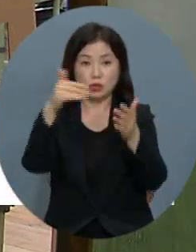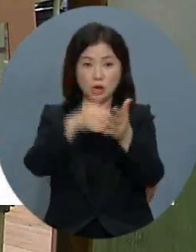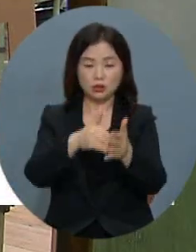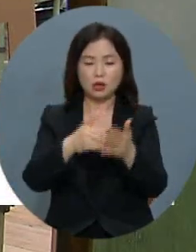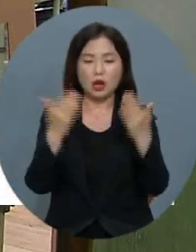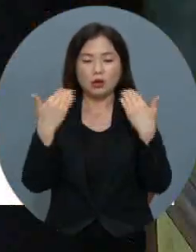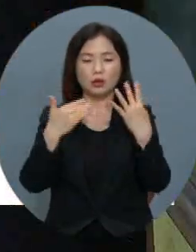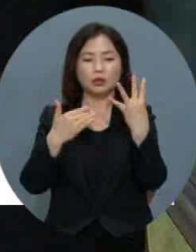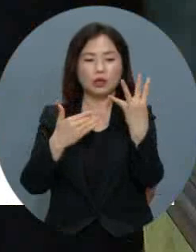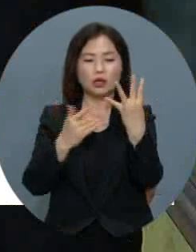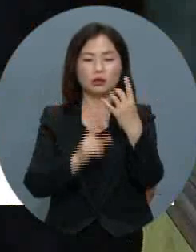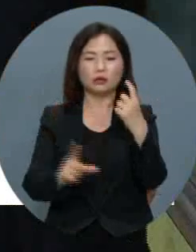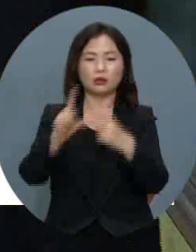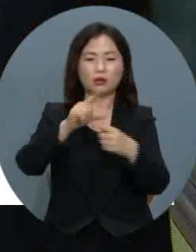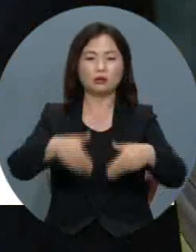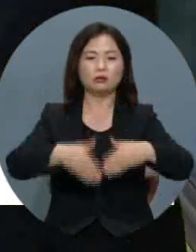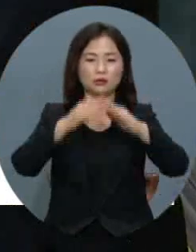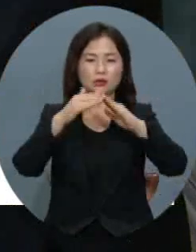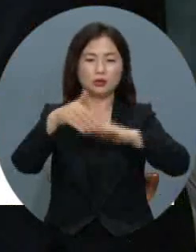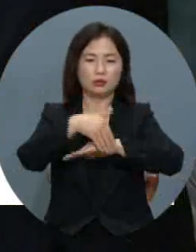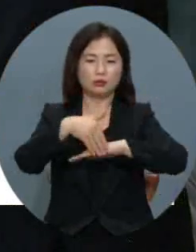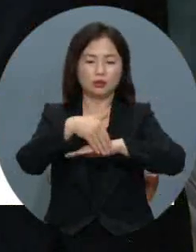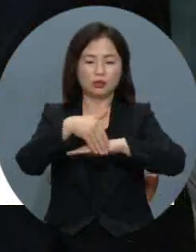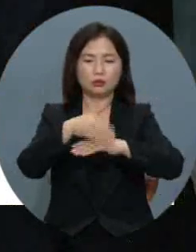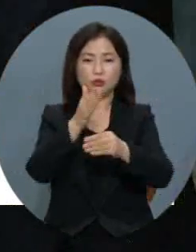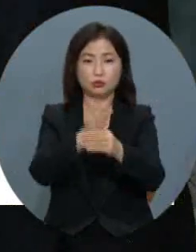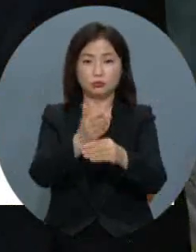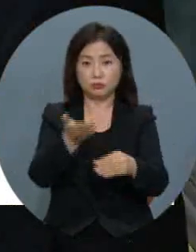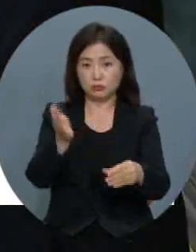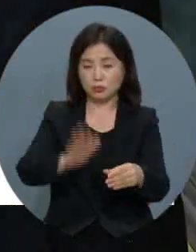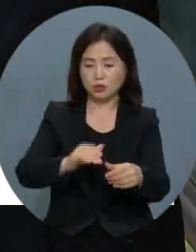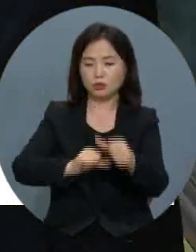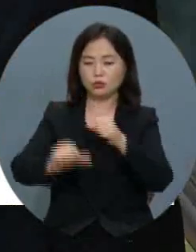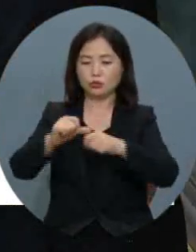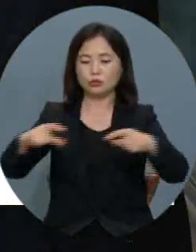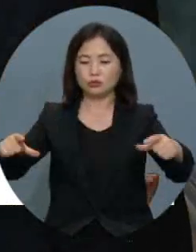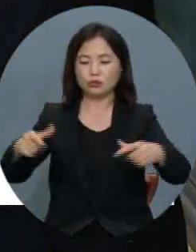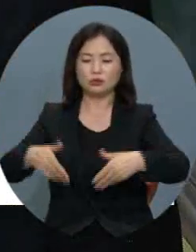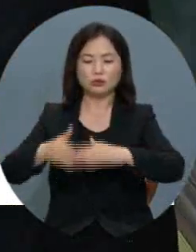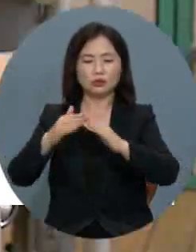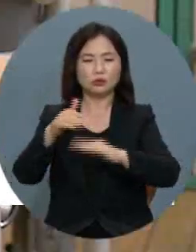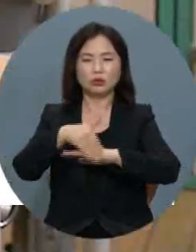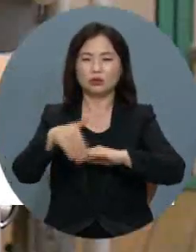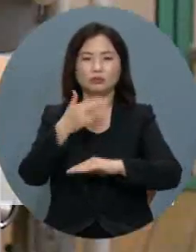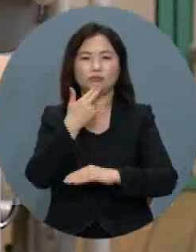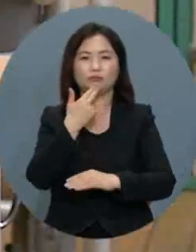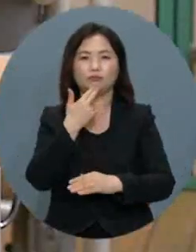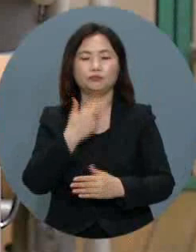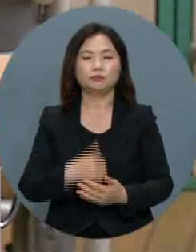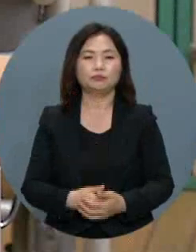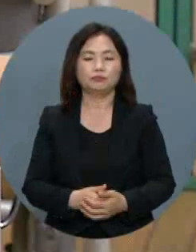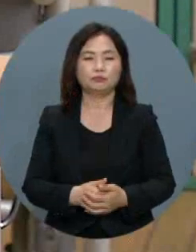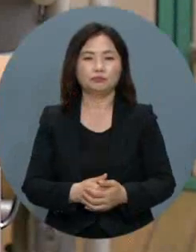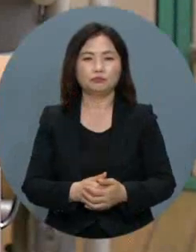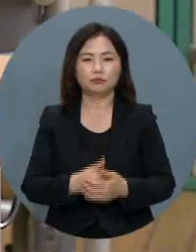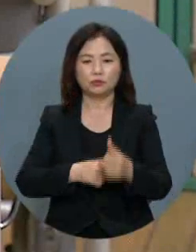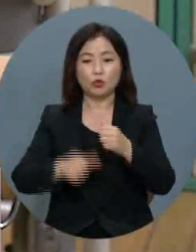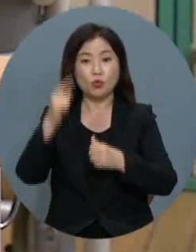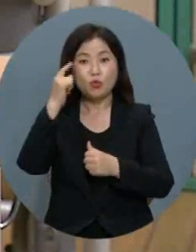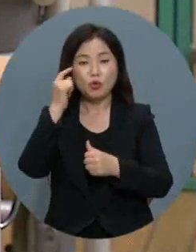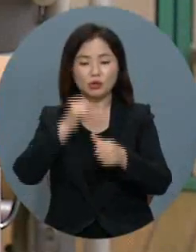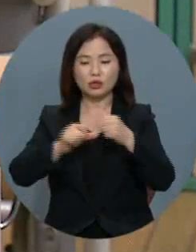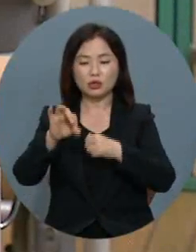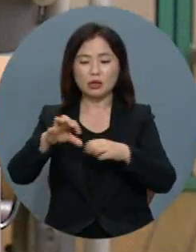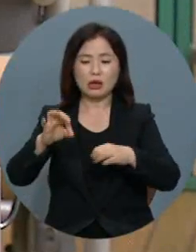학교내 곳을 더 짓는다는 계획을 세웠지만 수성구 는 한국 또 없습니다 수송 9 땅값이